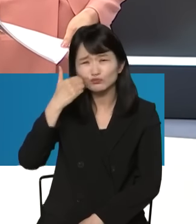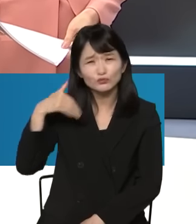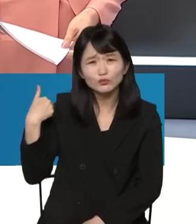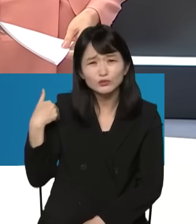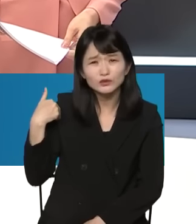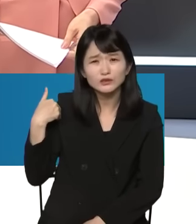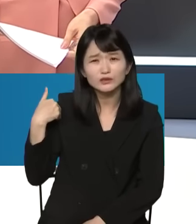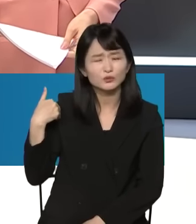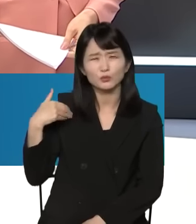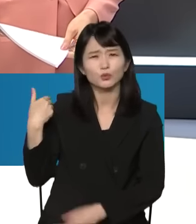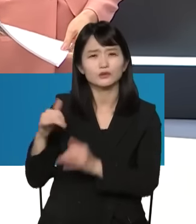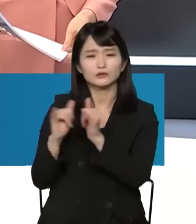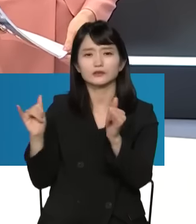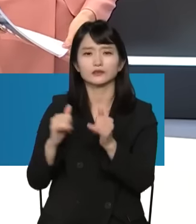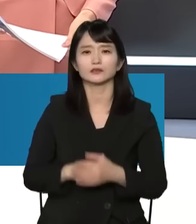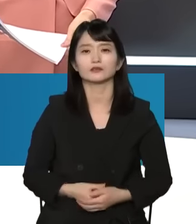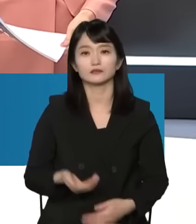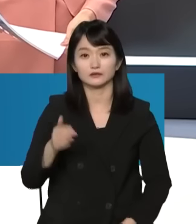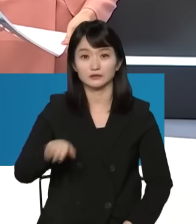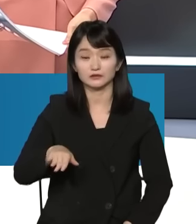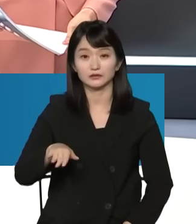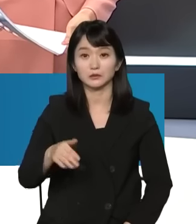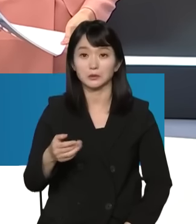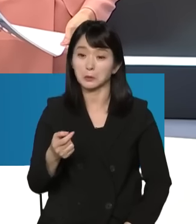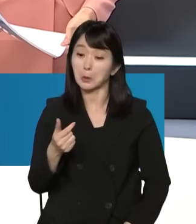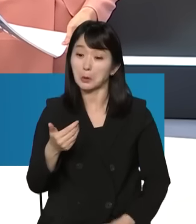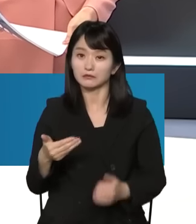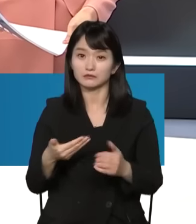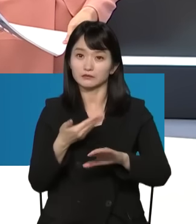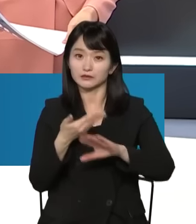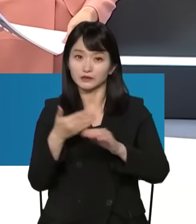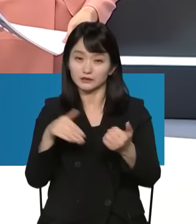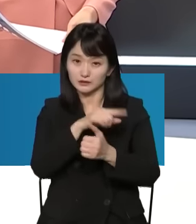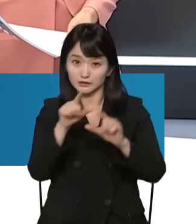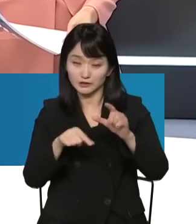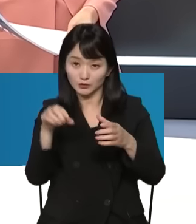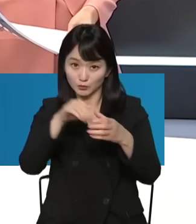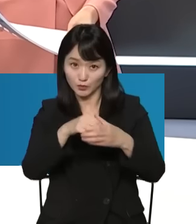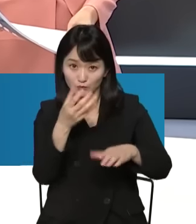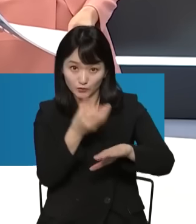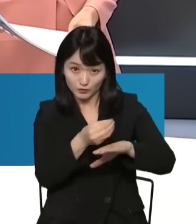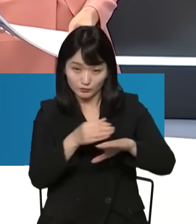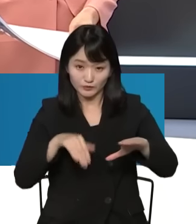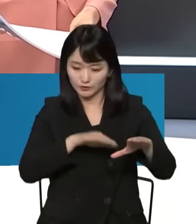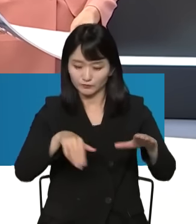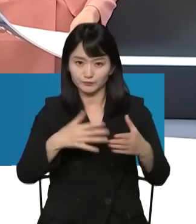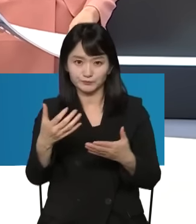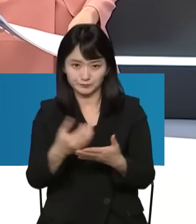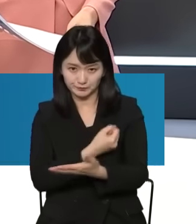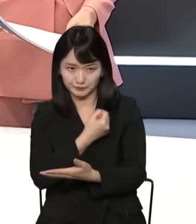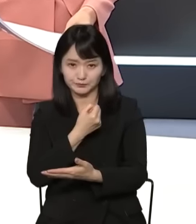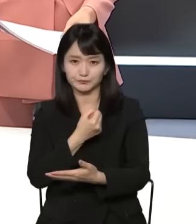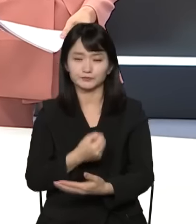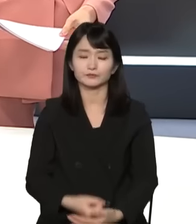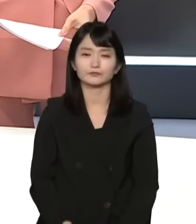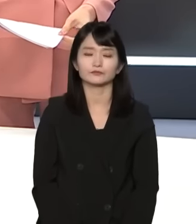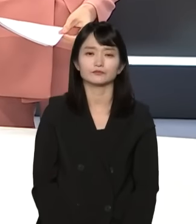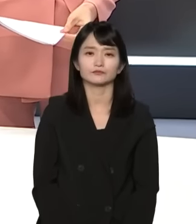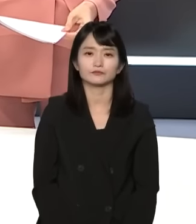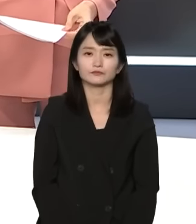모르는 사람이라고 주장했습니다 하지만 조금 다른 정황이 담긴 녹취를 저희가 확보했습니다이어서 이한길